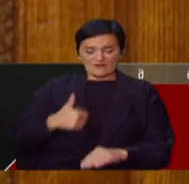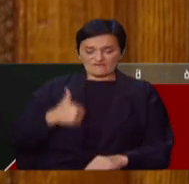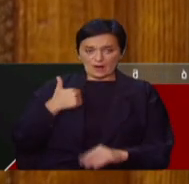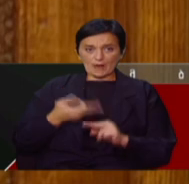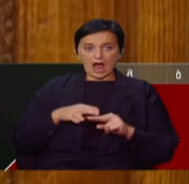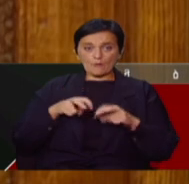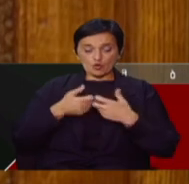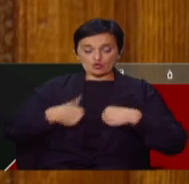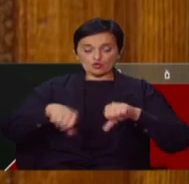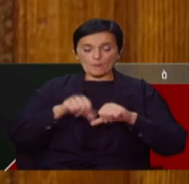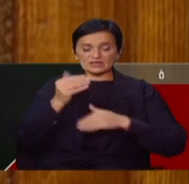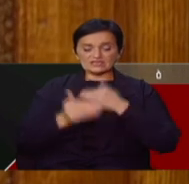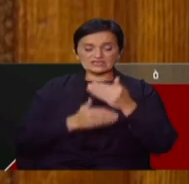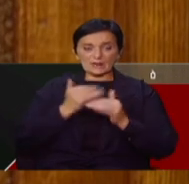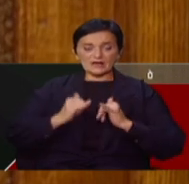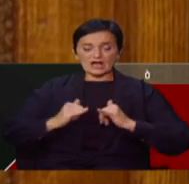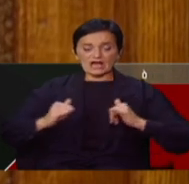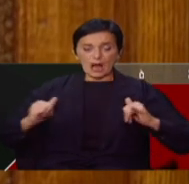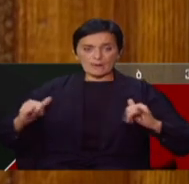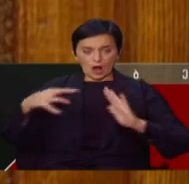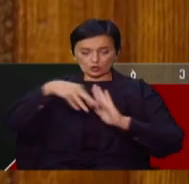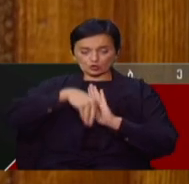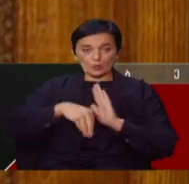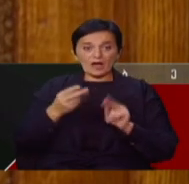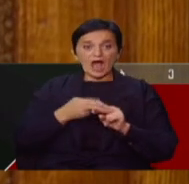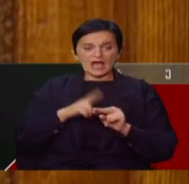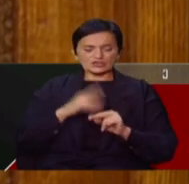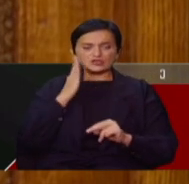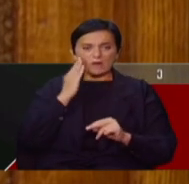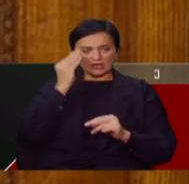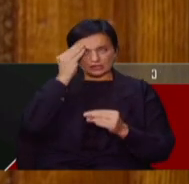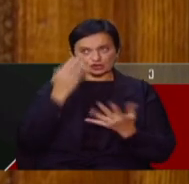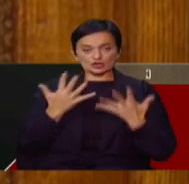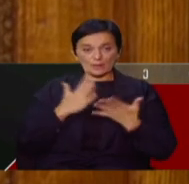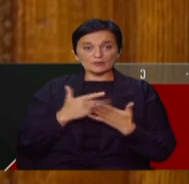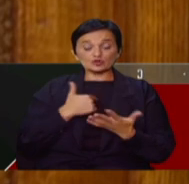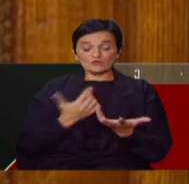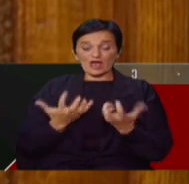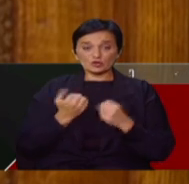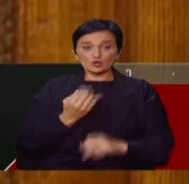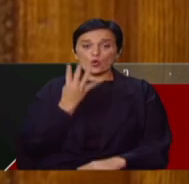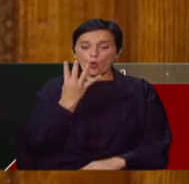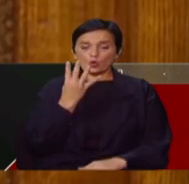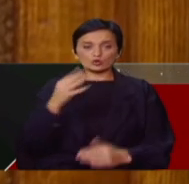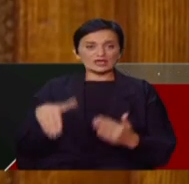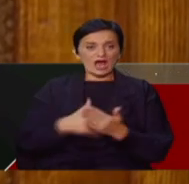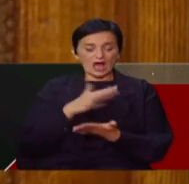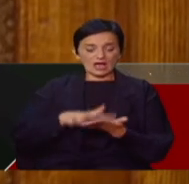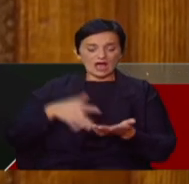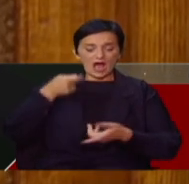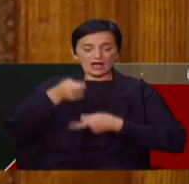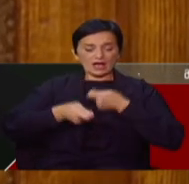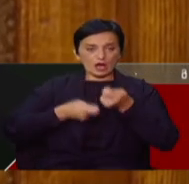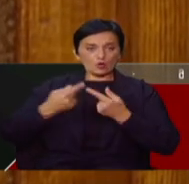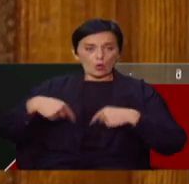ამ კომისიის წარმატებით გაფართოებასთან დაკავშირებით, რადგან ეს მართლაც შთამბეჭდავია. ჩვენ მივიღეთ 4 ახალი განაცხადი